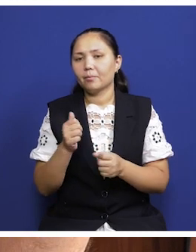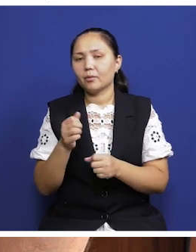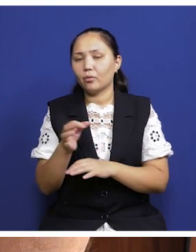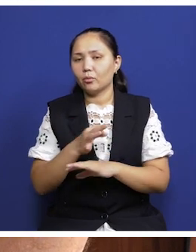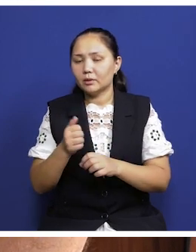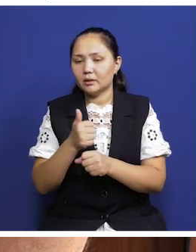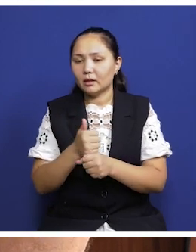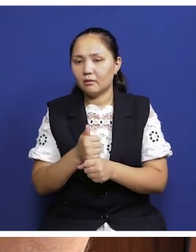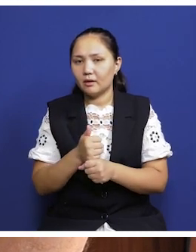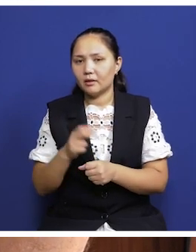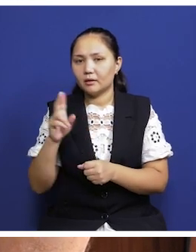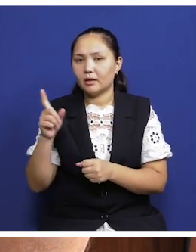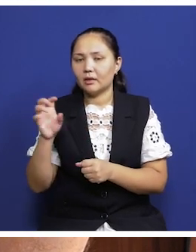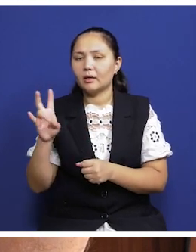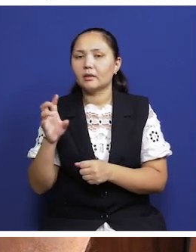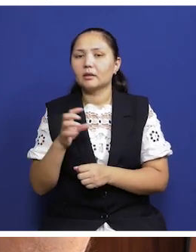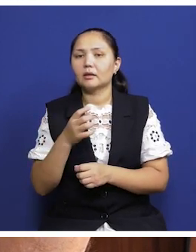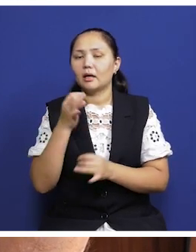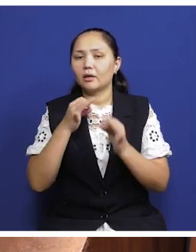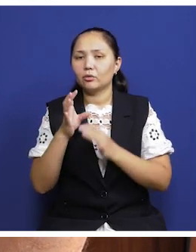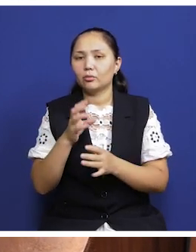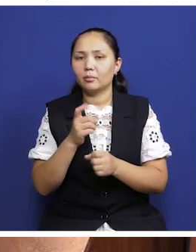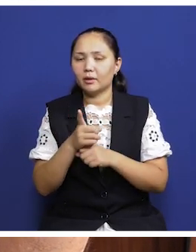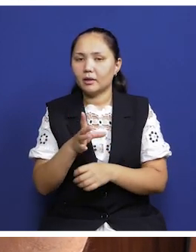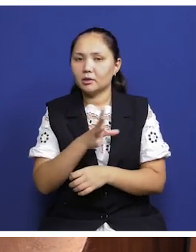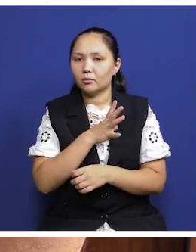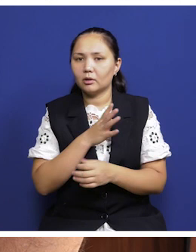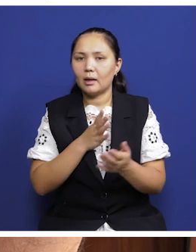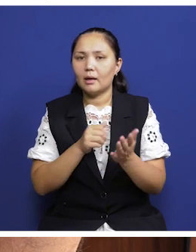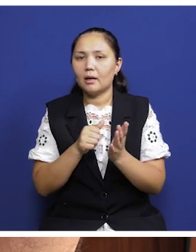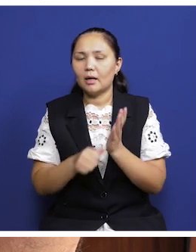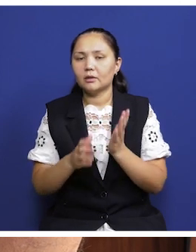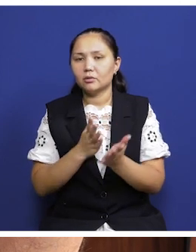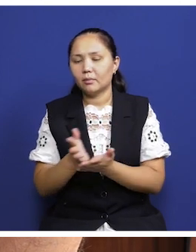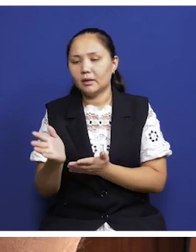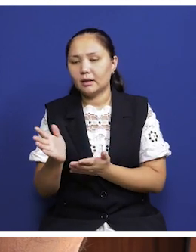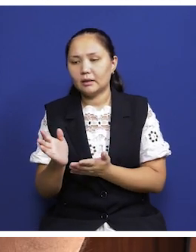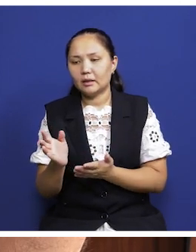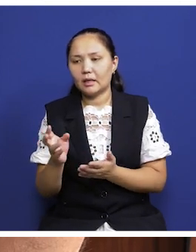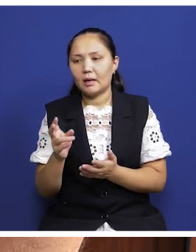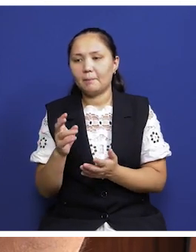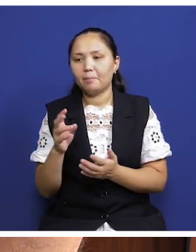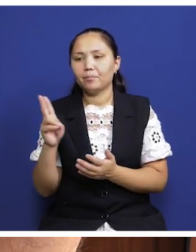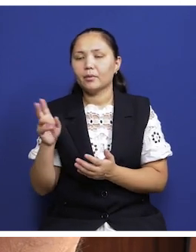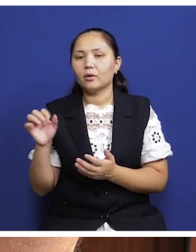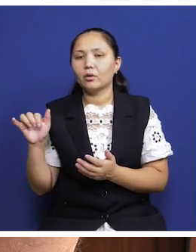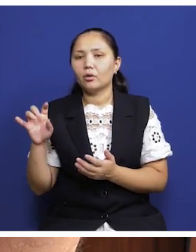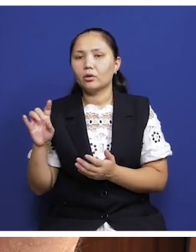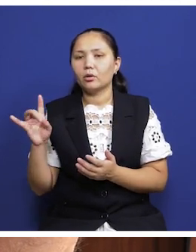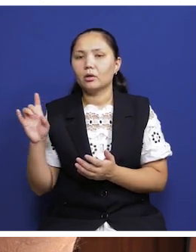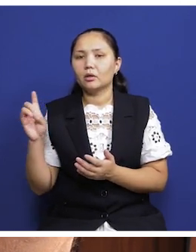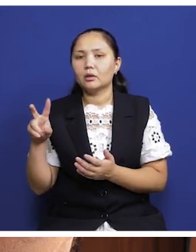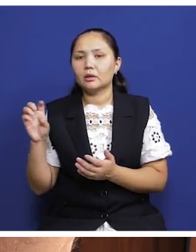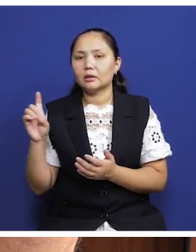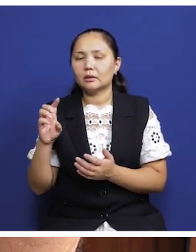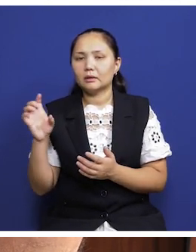алудың үлкен мән беріп, осыны қолға алып тапсырма берді. Осы бағытта біз қазір бірнеше кәсіптердің құрылыс материалдарын дайындау, одан кейін тек қана